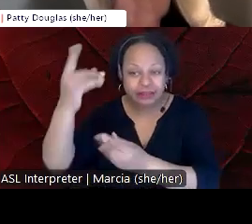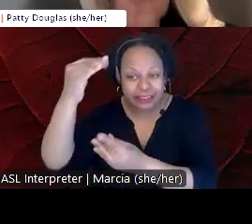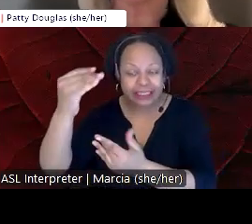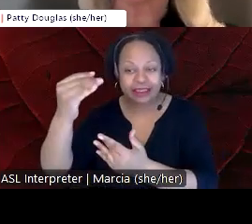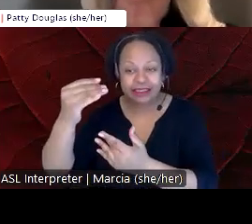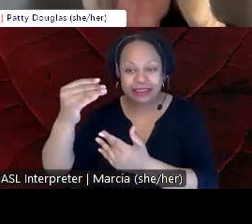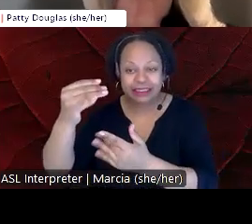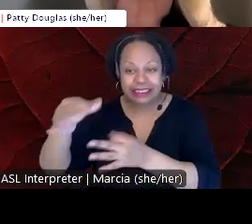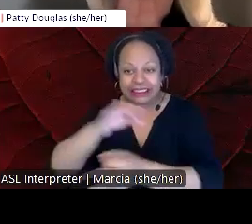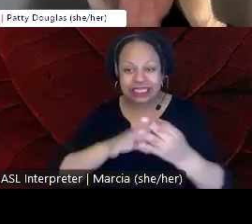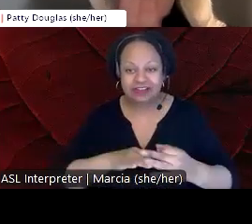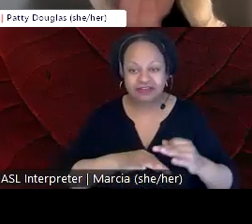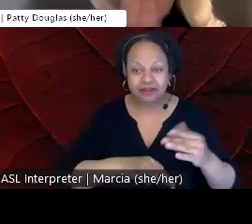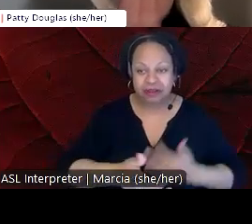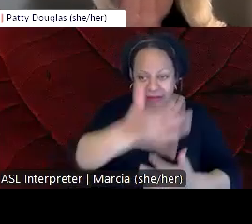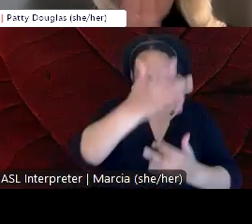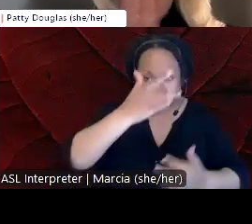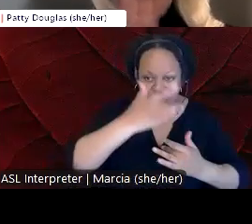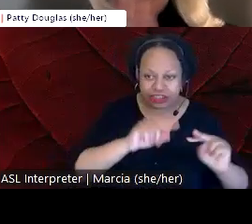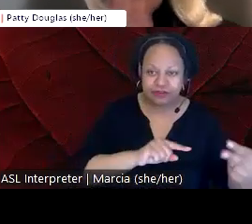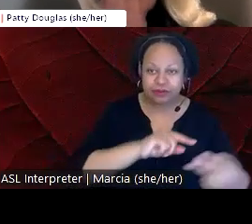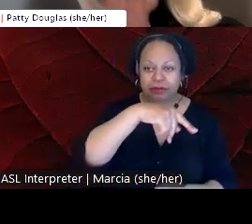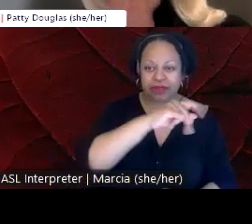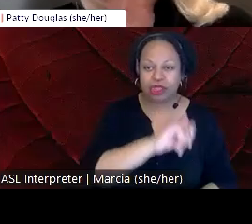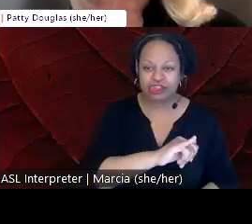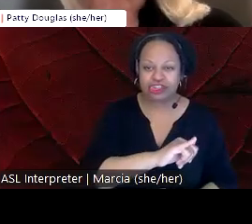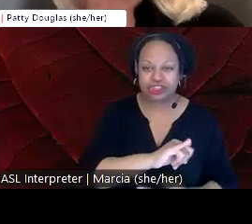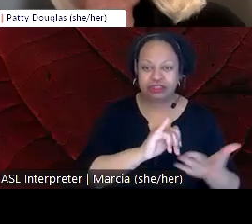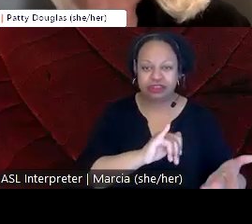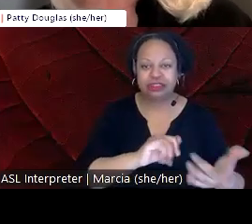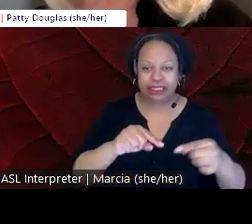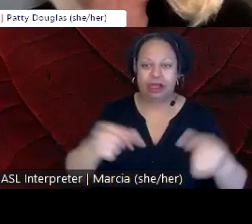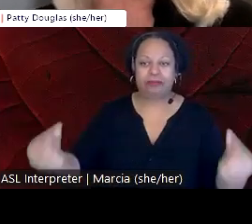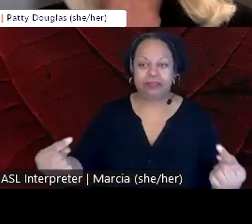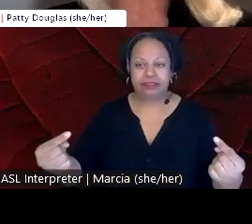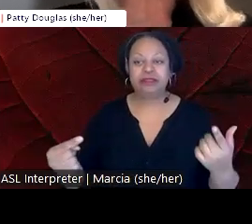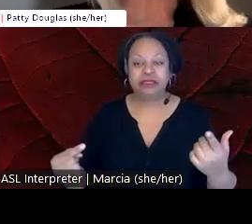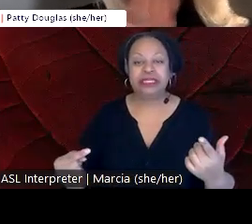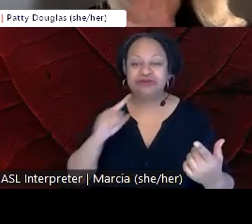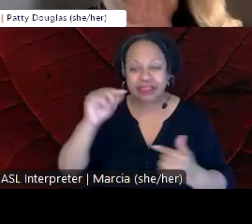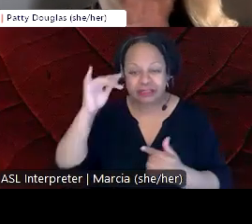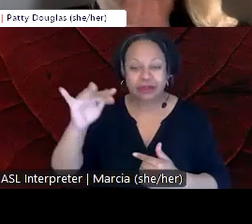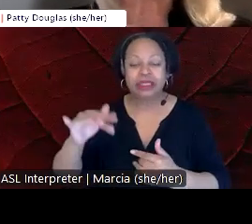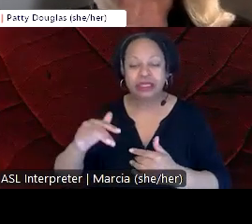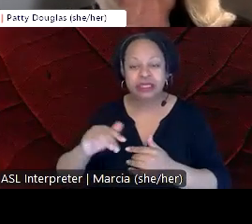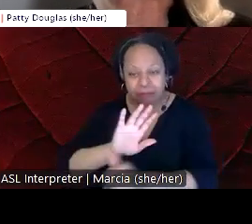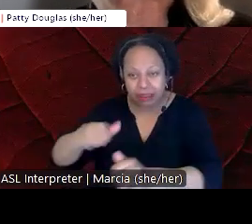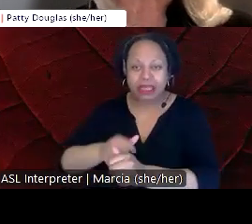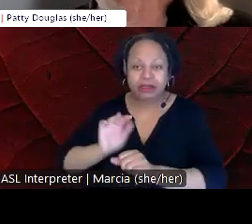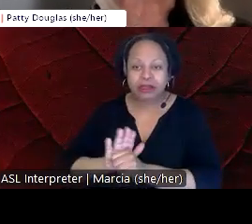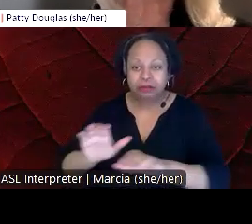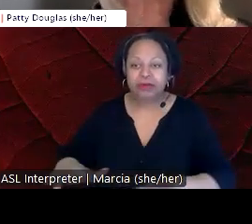pour la neurodiversité et qui sous-tend également le langage et la poussée vers une pratique plus juste. On dit